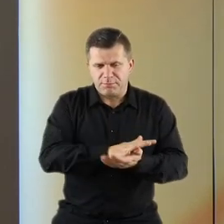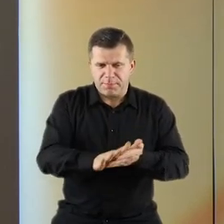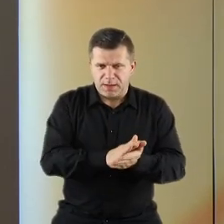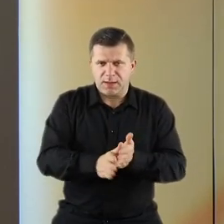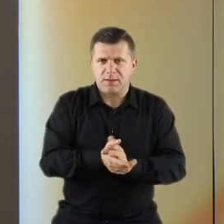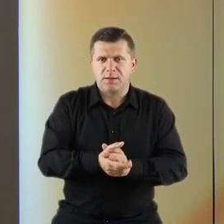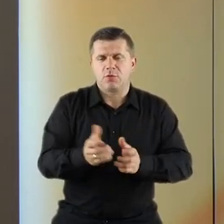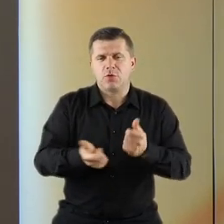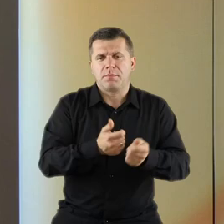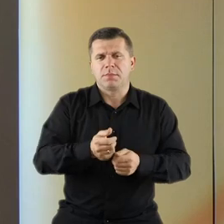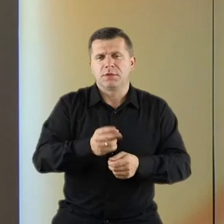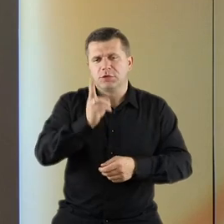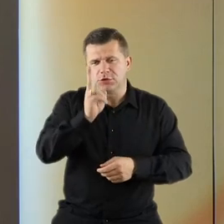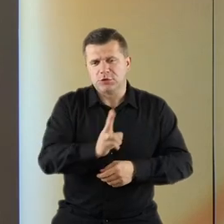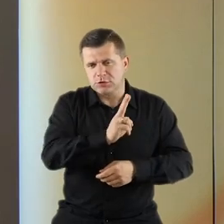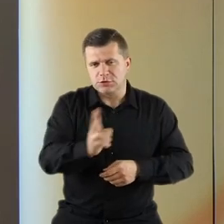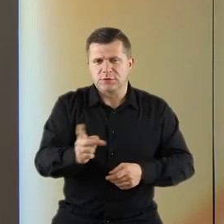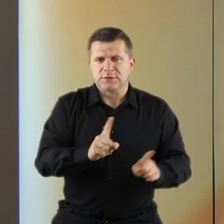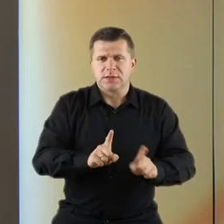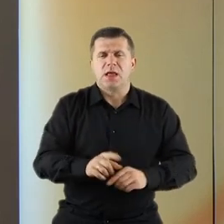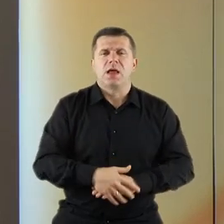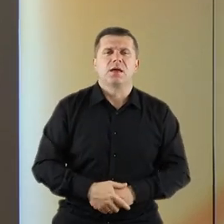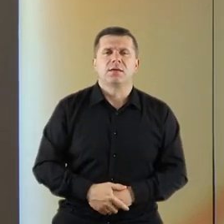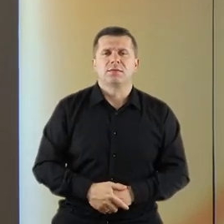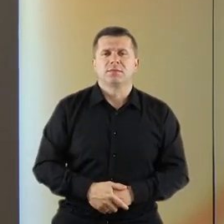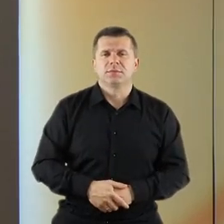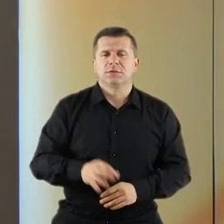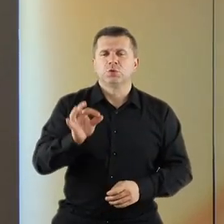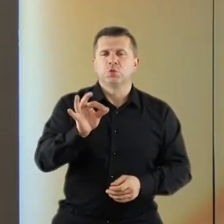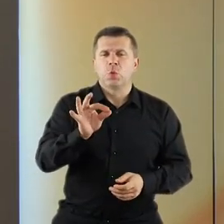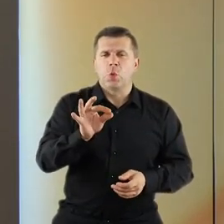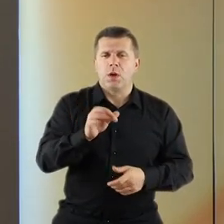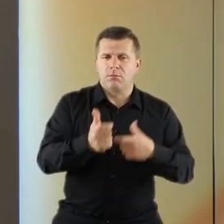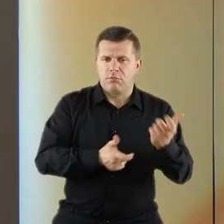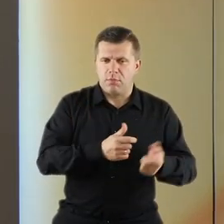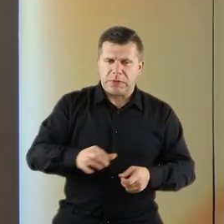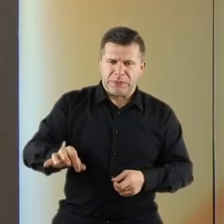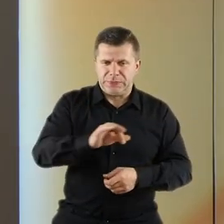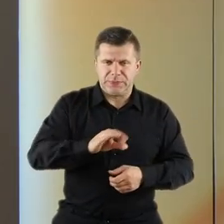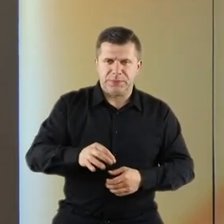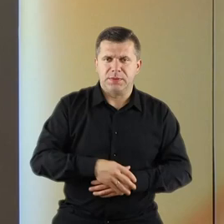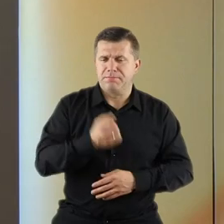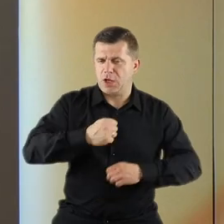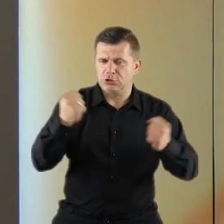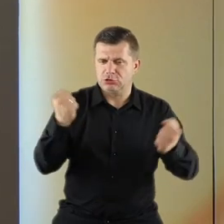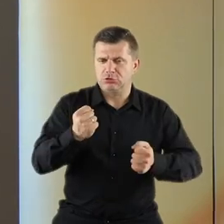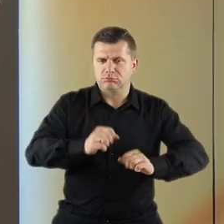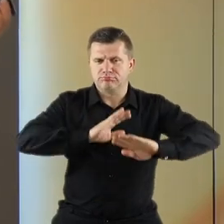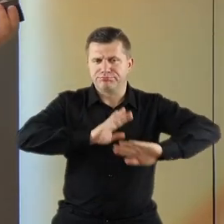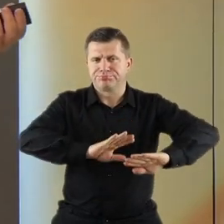żegnanie kreślenie Krzyża sypanie solą sól bardzo silny środek